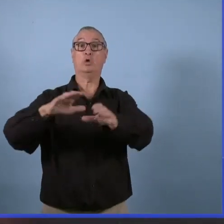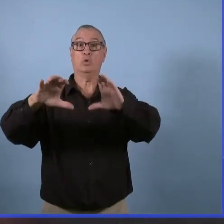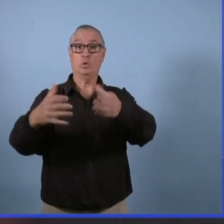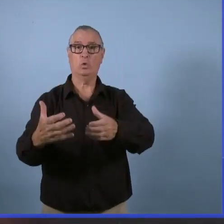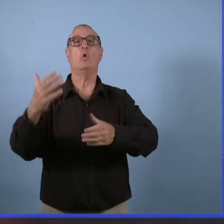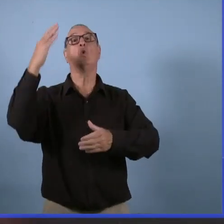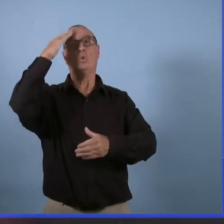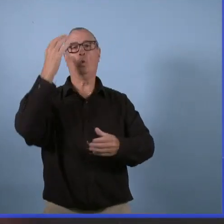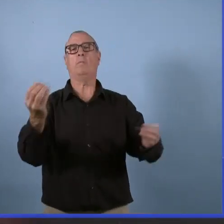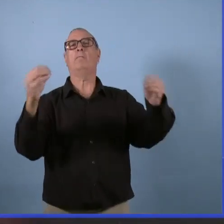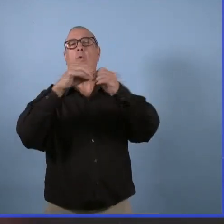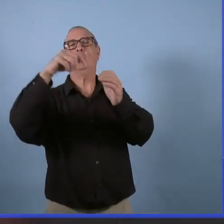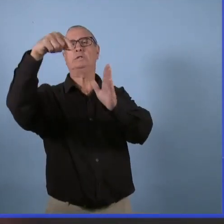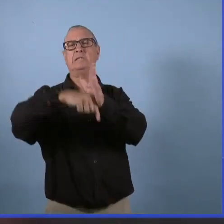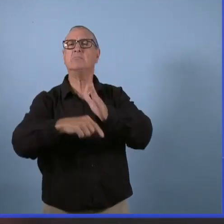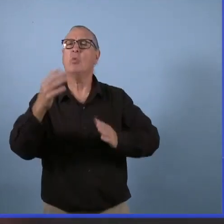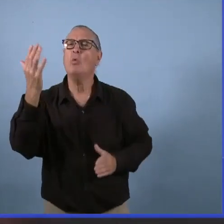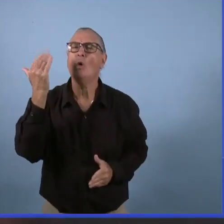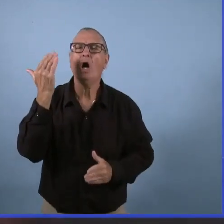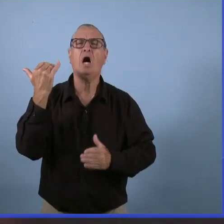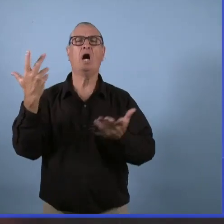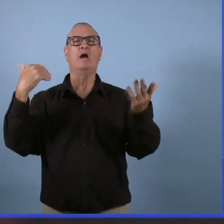Le groupe de travail aura plus de détails à ce niveau.